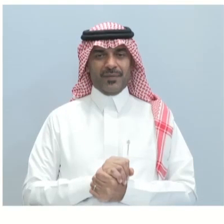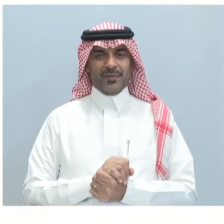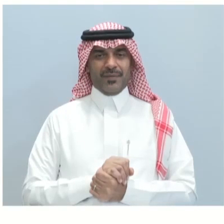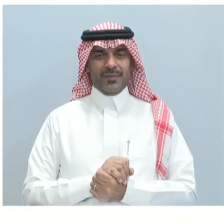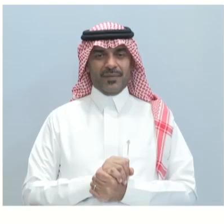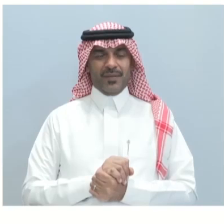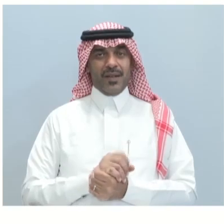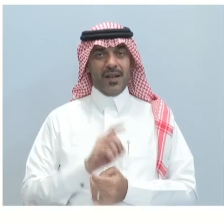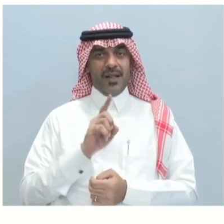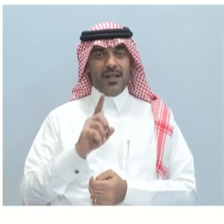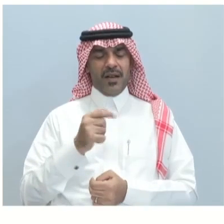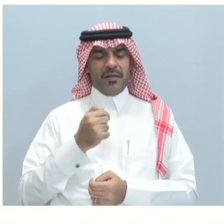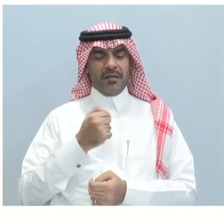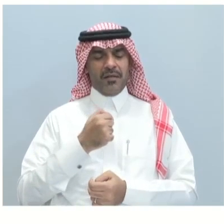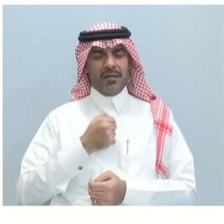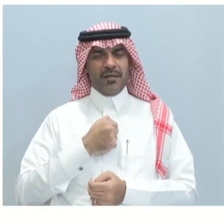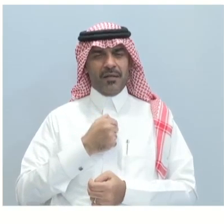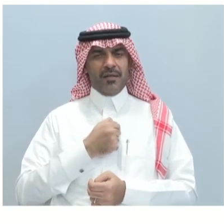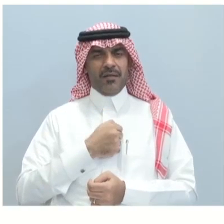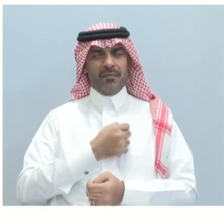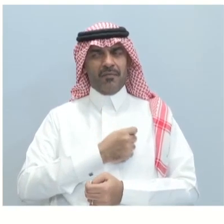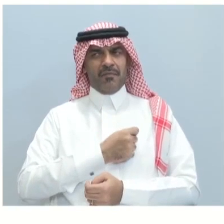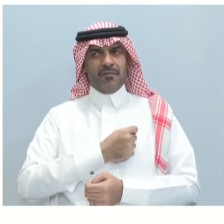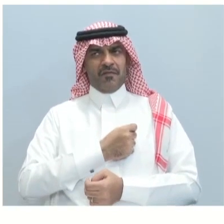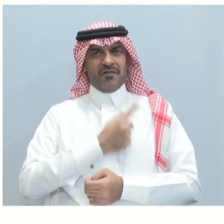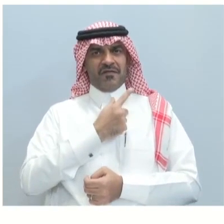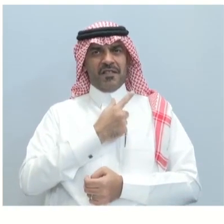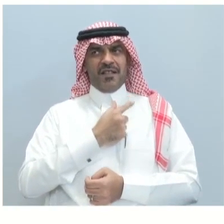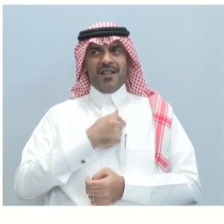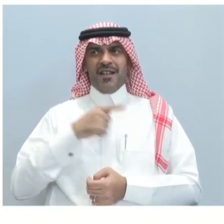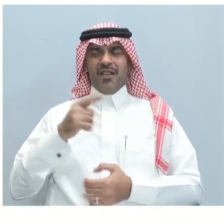لذلك انا افخر واحب وطني